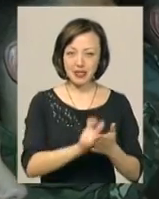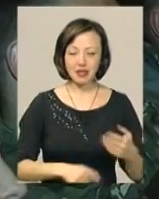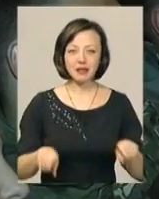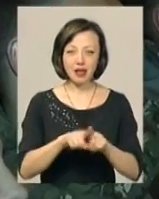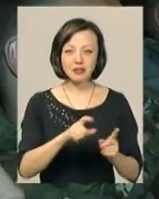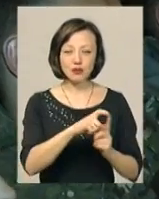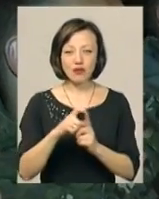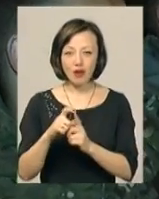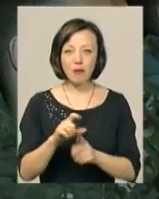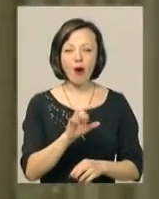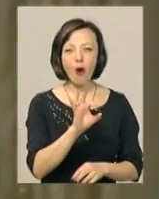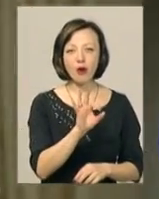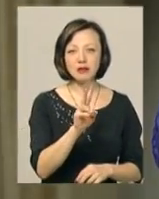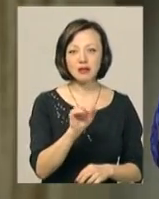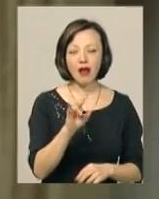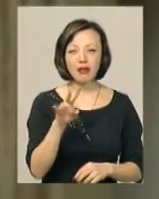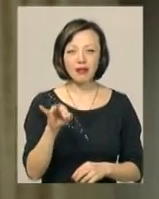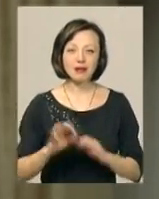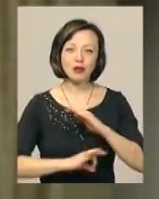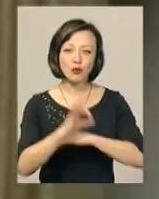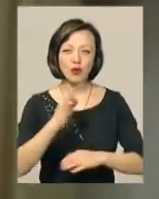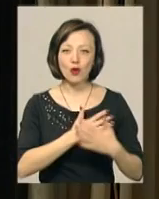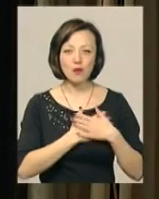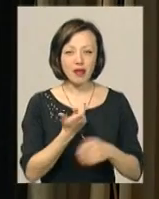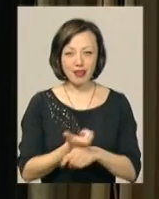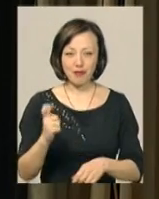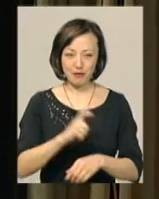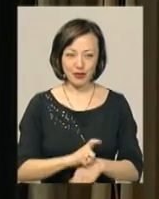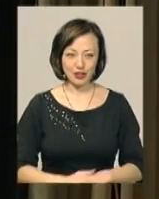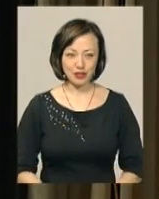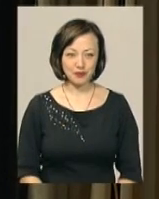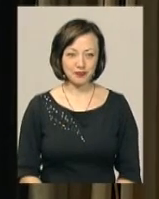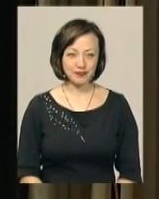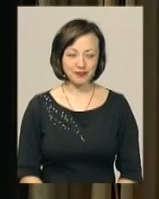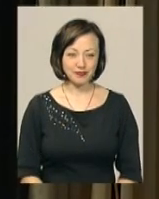за словами Оксани Радушинської, на Сході люблять найбільше. Наталя Захарчук,